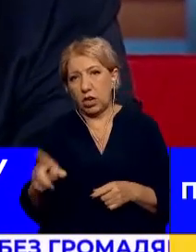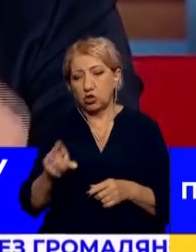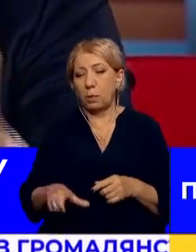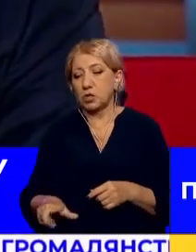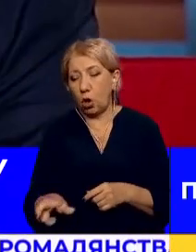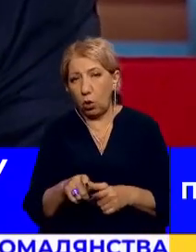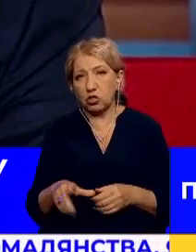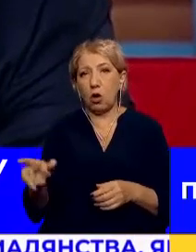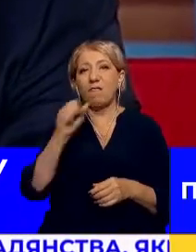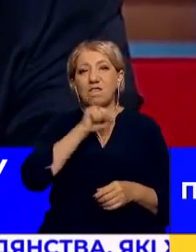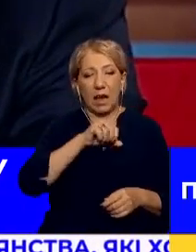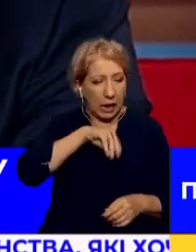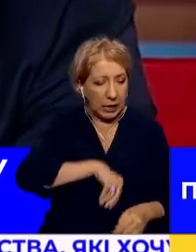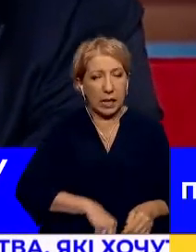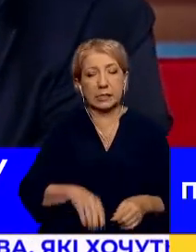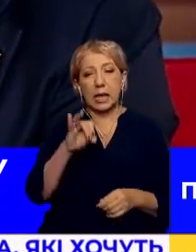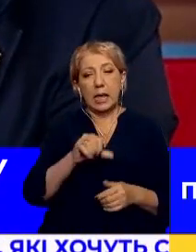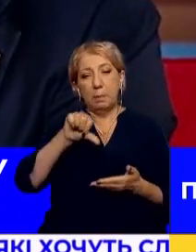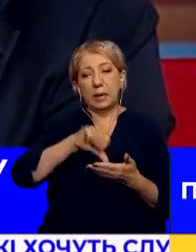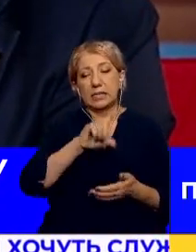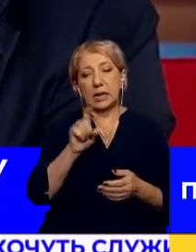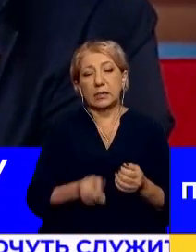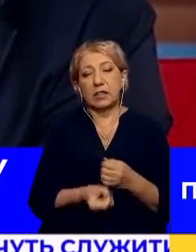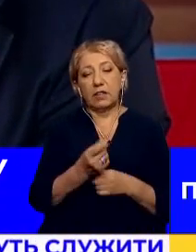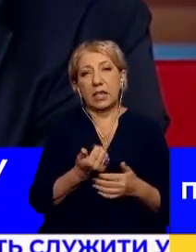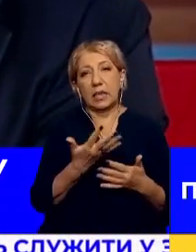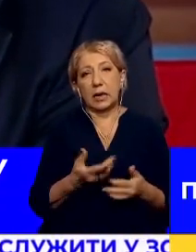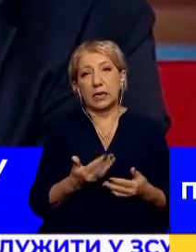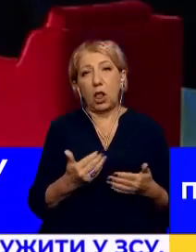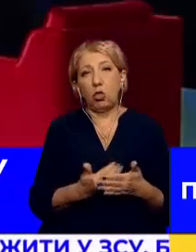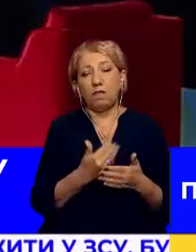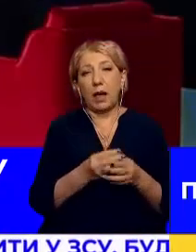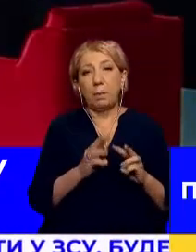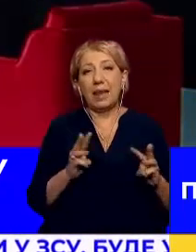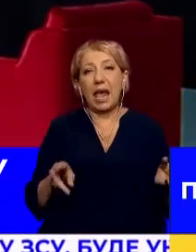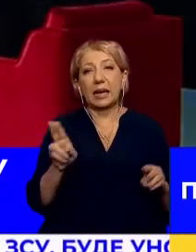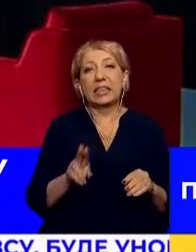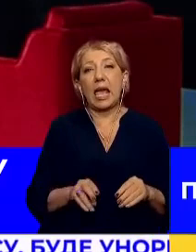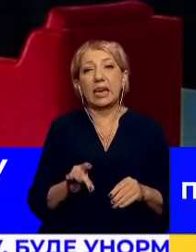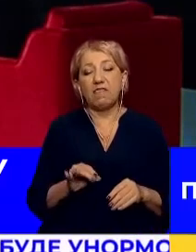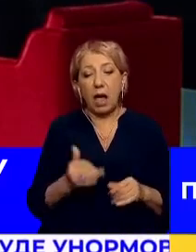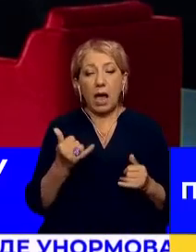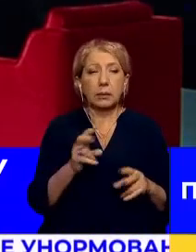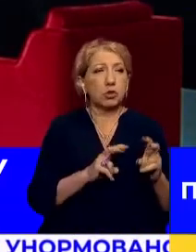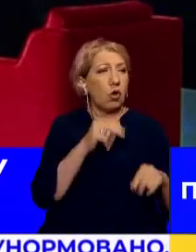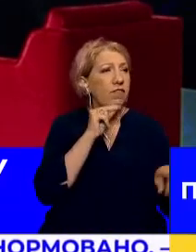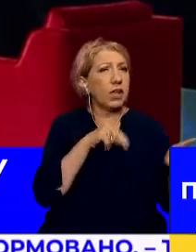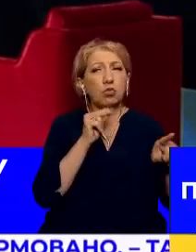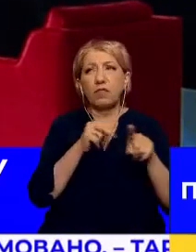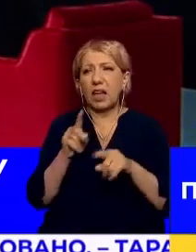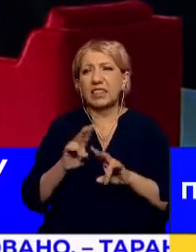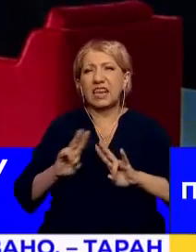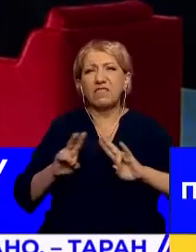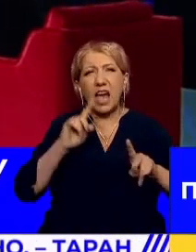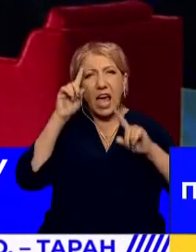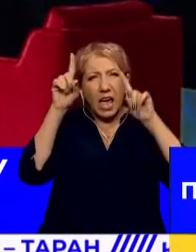дорожнього фонду потім вкрасти, і при Зеленському з'явилися кілька нових мільярдерів. А тепер вони шукають винуватих, розказують про